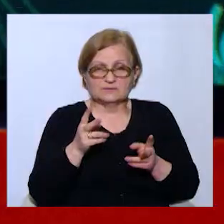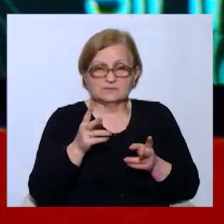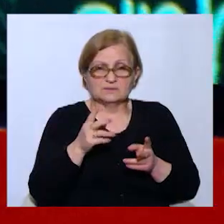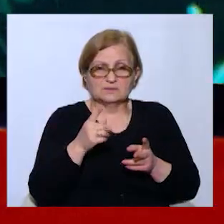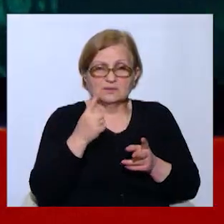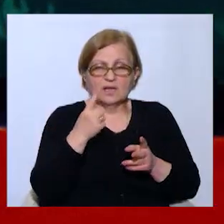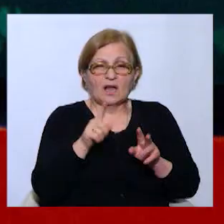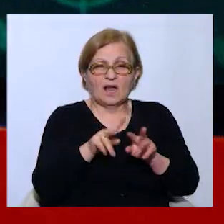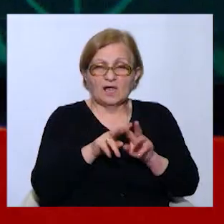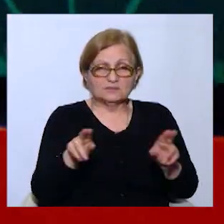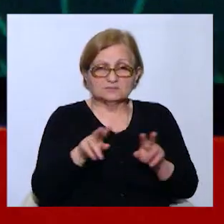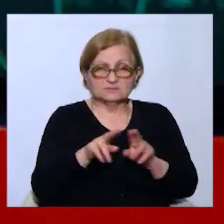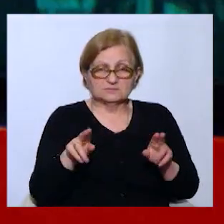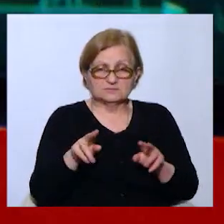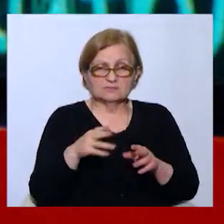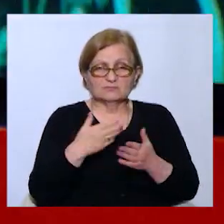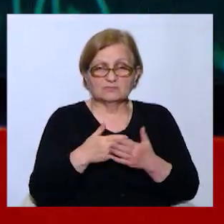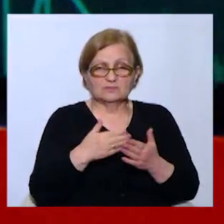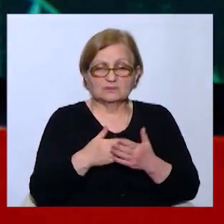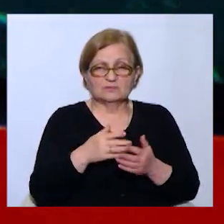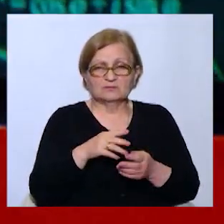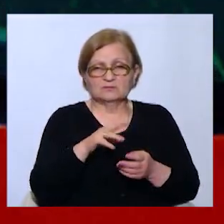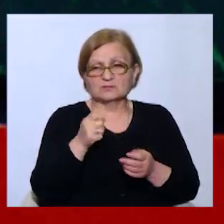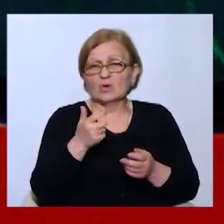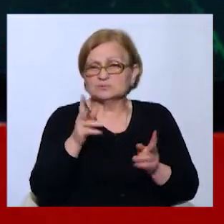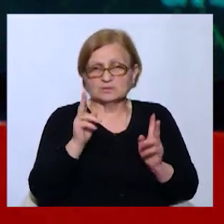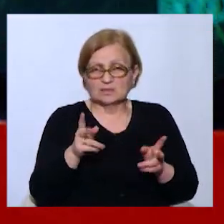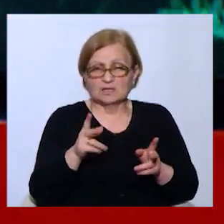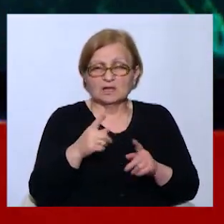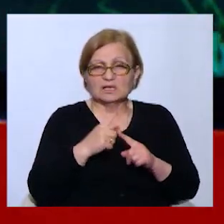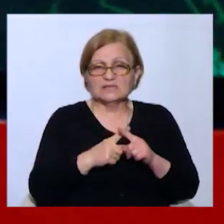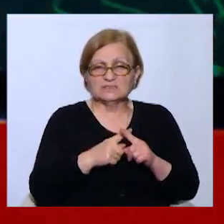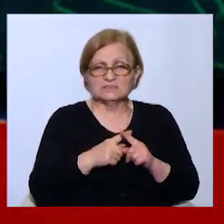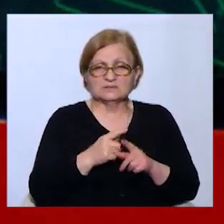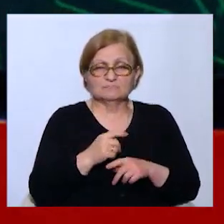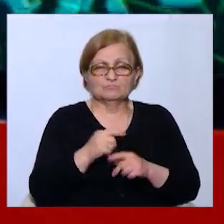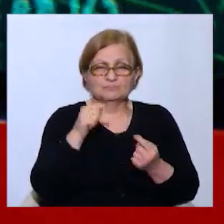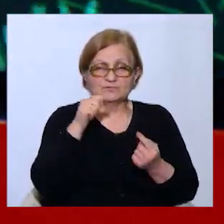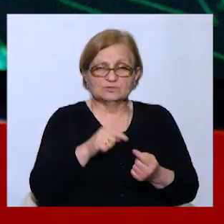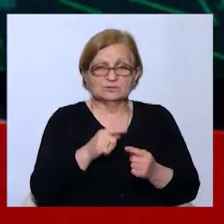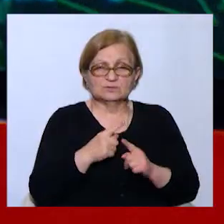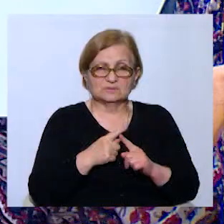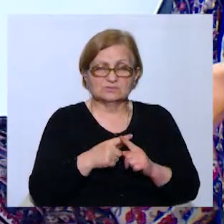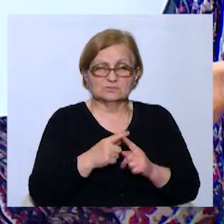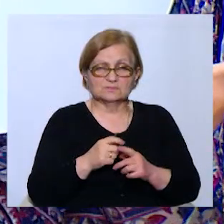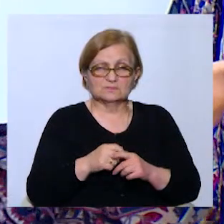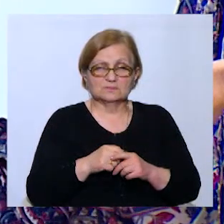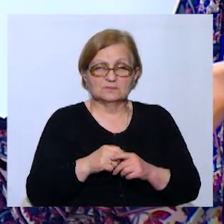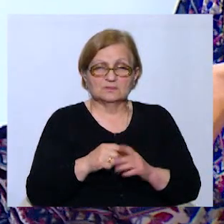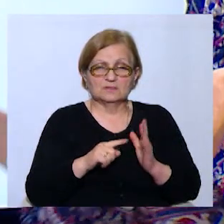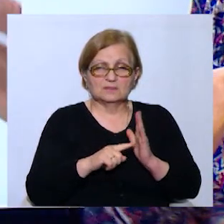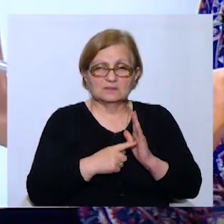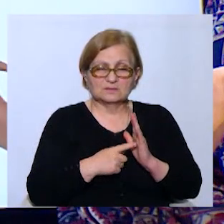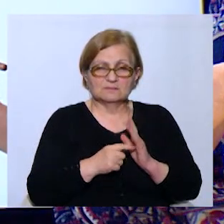რომ ერთი და იგივე რაოდენობა და ვთქვათ ეს რაოდენობა არის x-ი. შეესაბამება x რიცხვს.